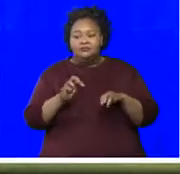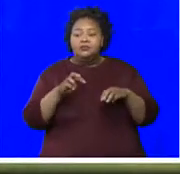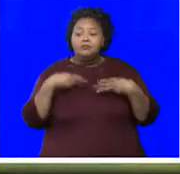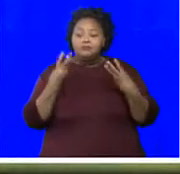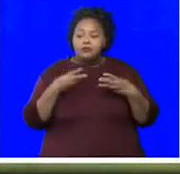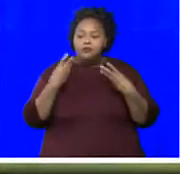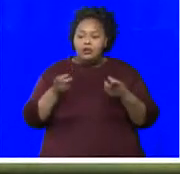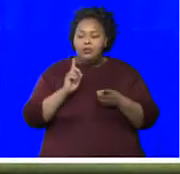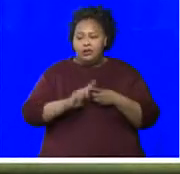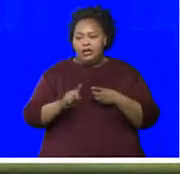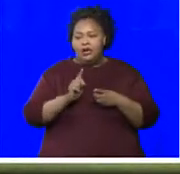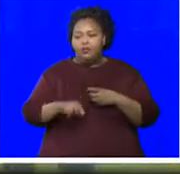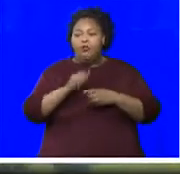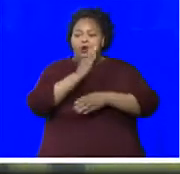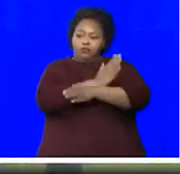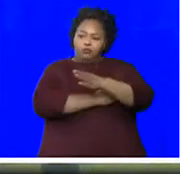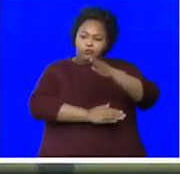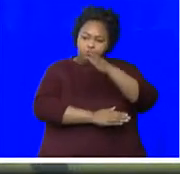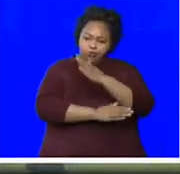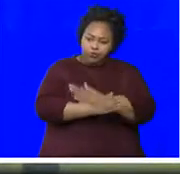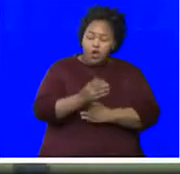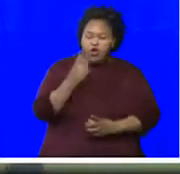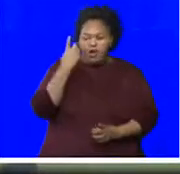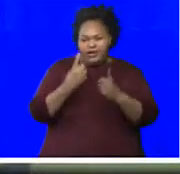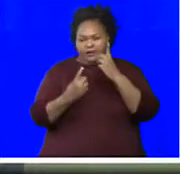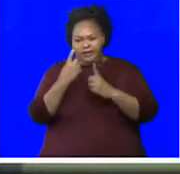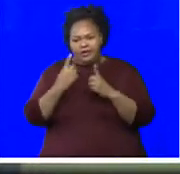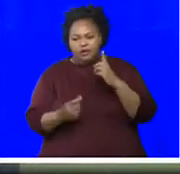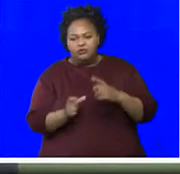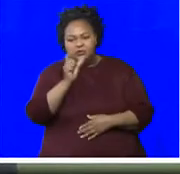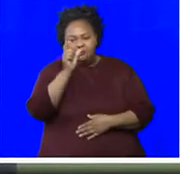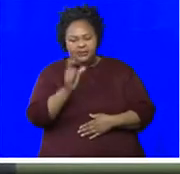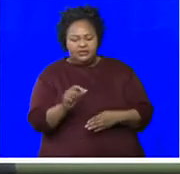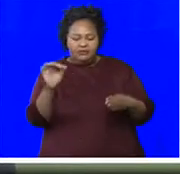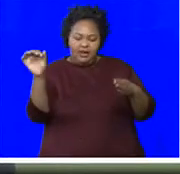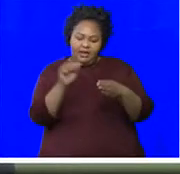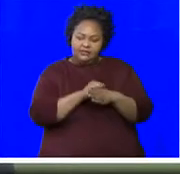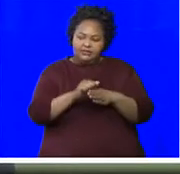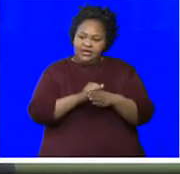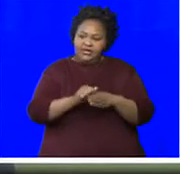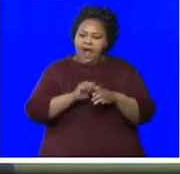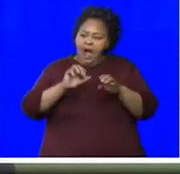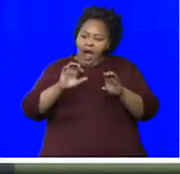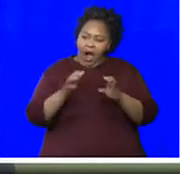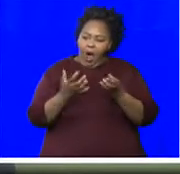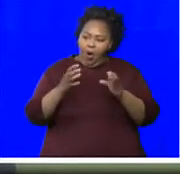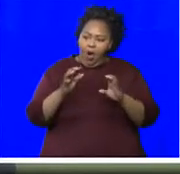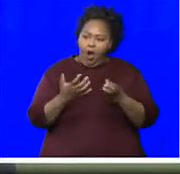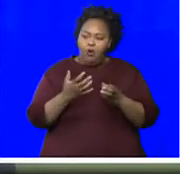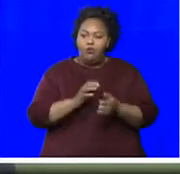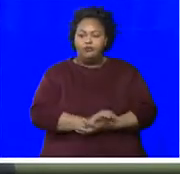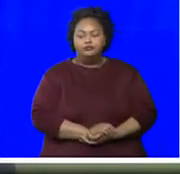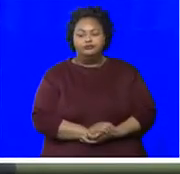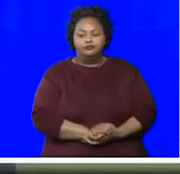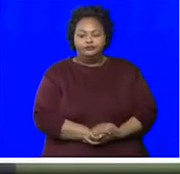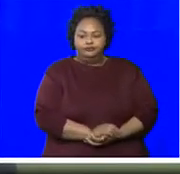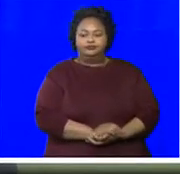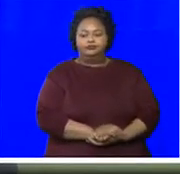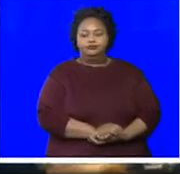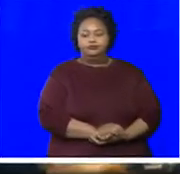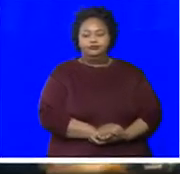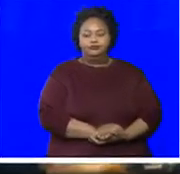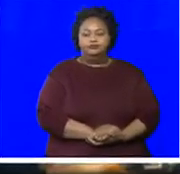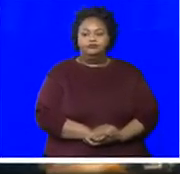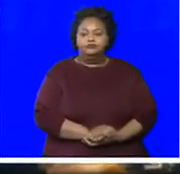lo mdlali bekade lolonga kanjani? Lubike lomsakade Eswatini TV temidlalo ngilenda dlame nganzombiko uhlanganiswe ngu-Fabrice Msonera embabani.